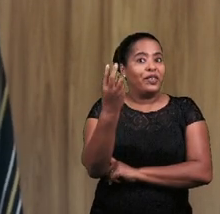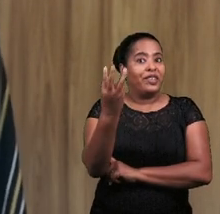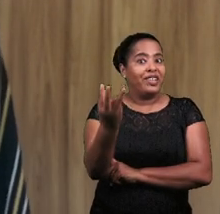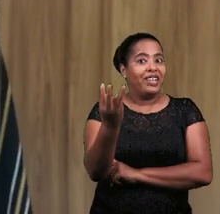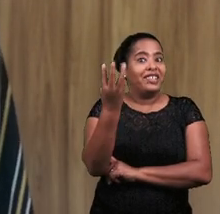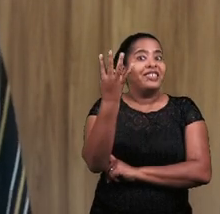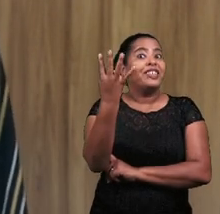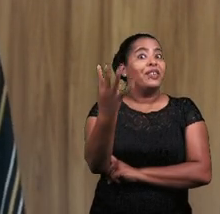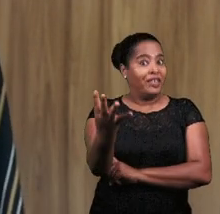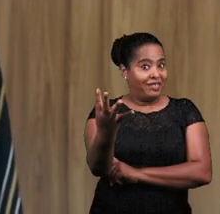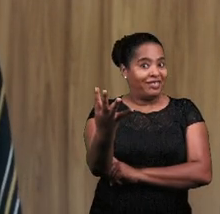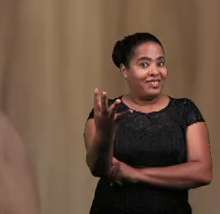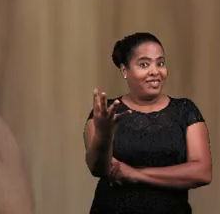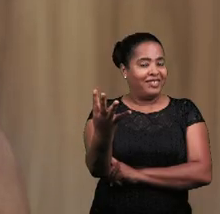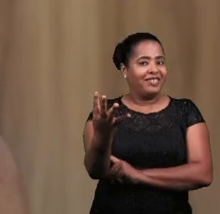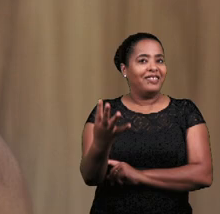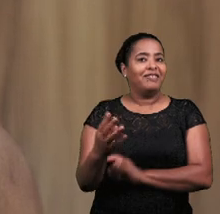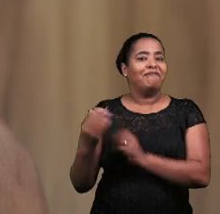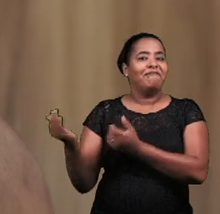3, 4. 3, 4.